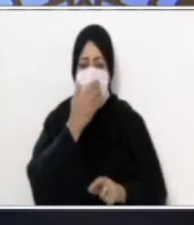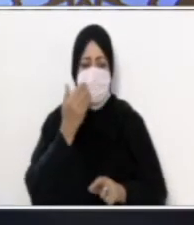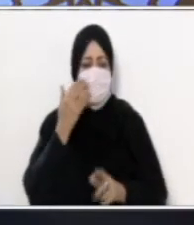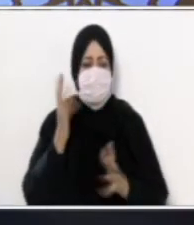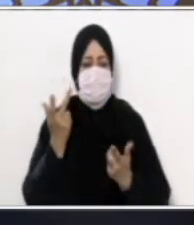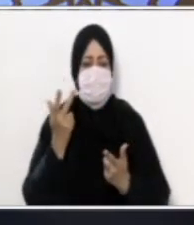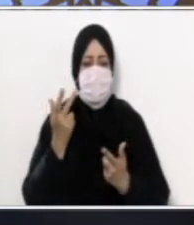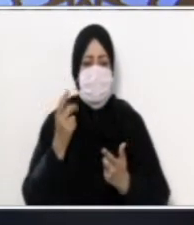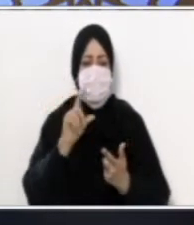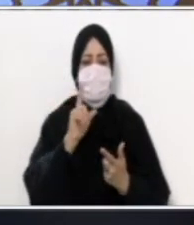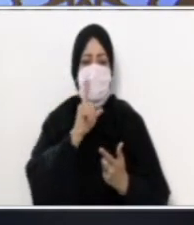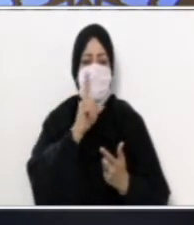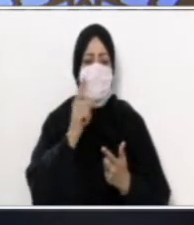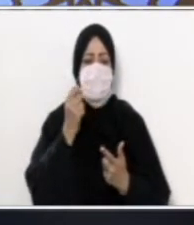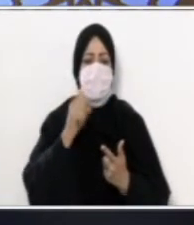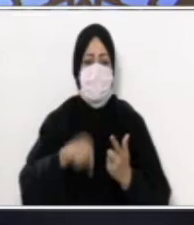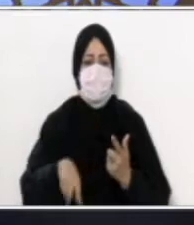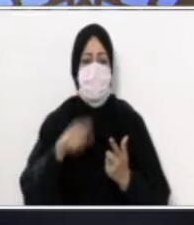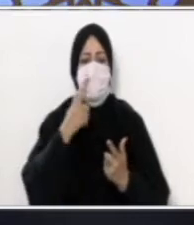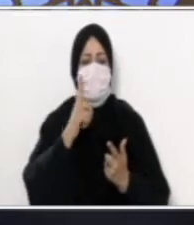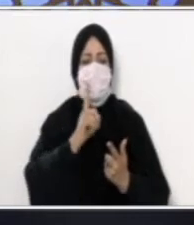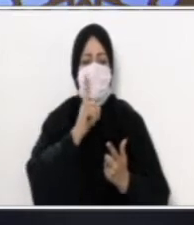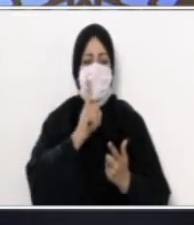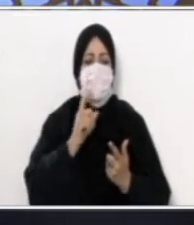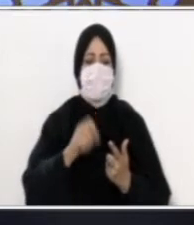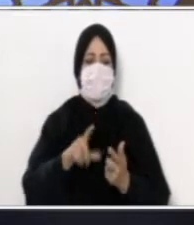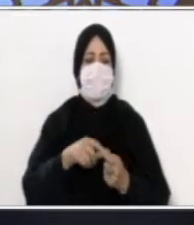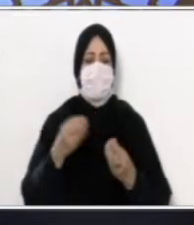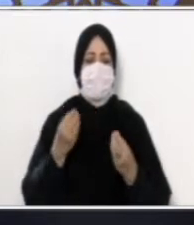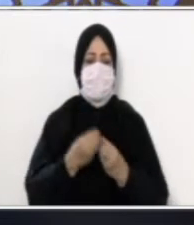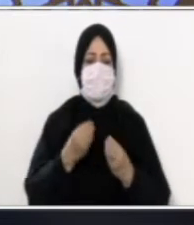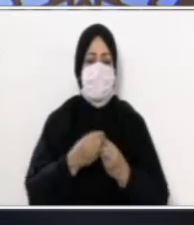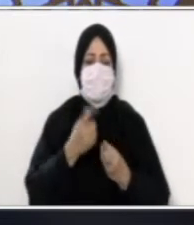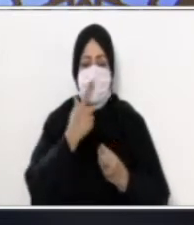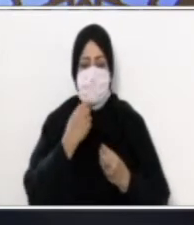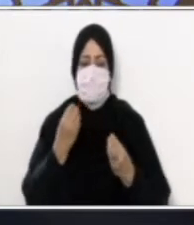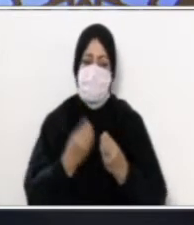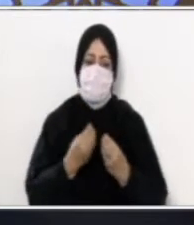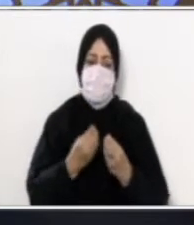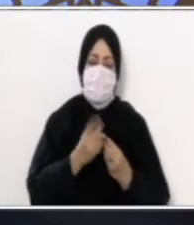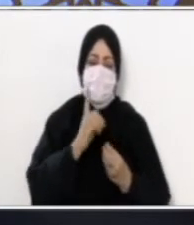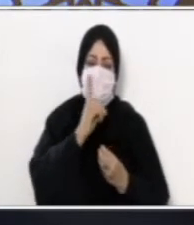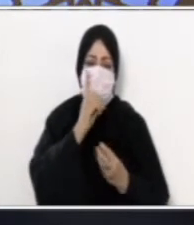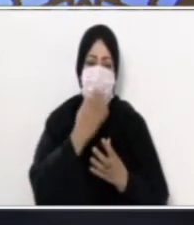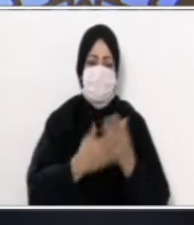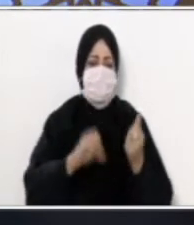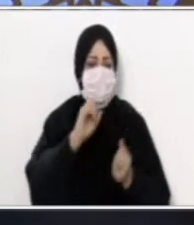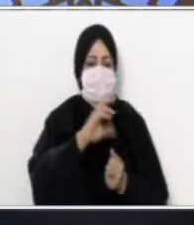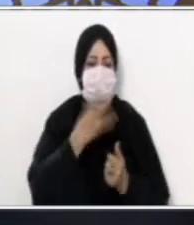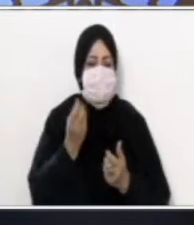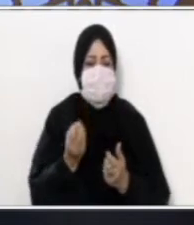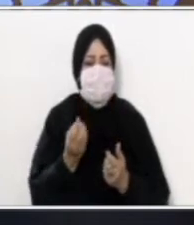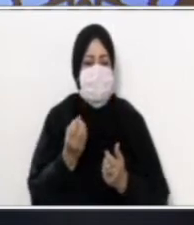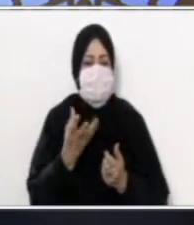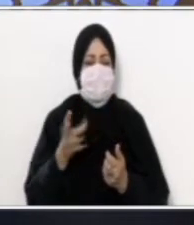وهذا متصل بالدم مازال؟ إيه في يوم هيك دم ويومين مادة قهوية تنزل مني.